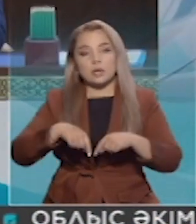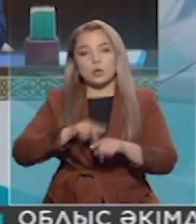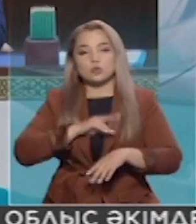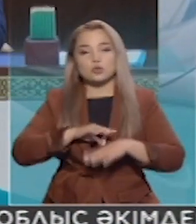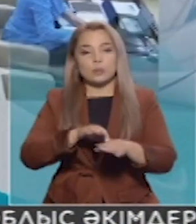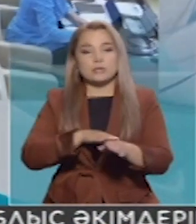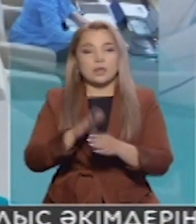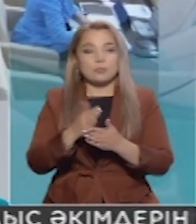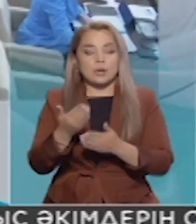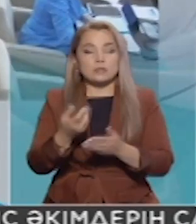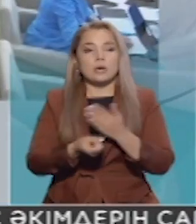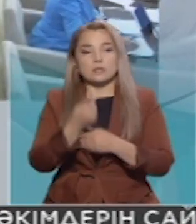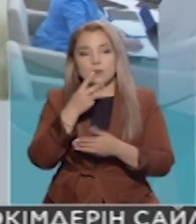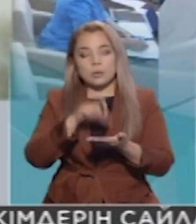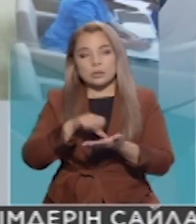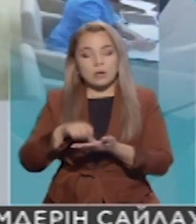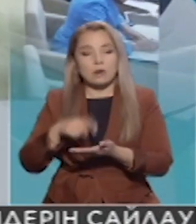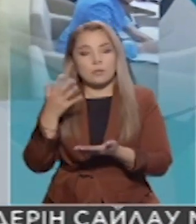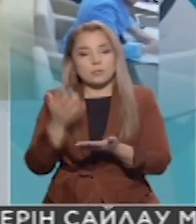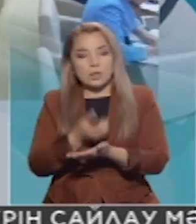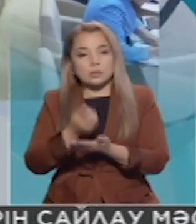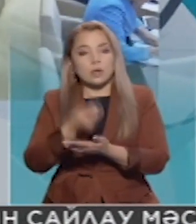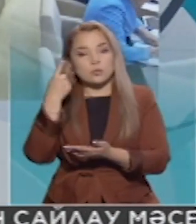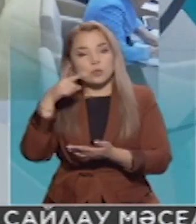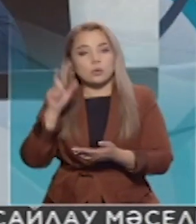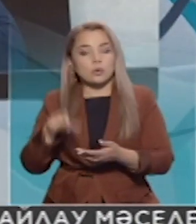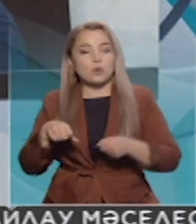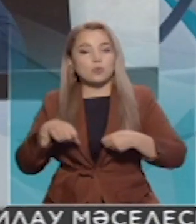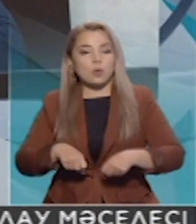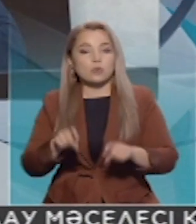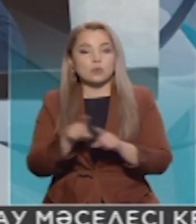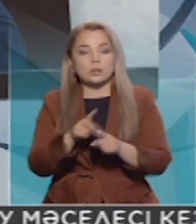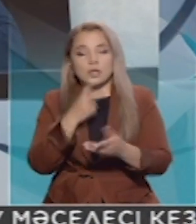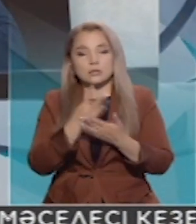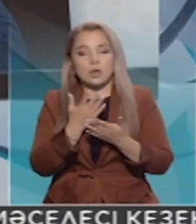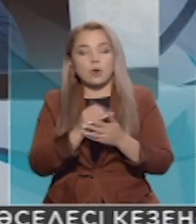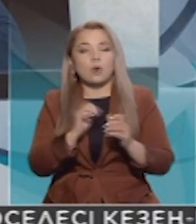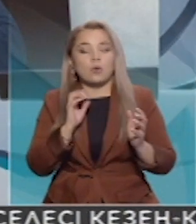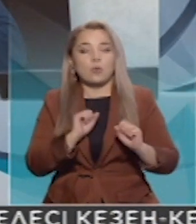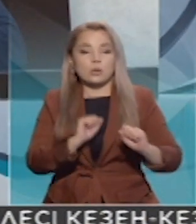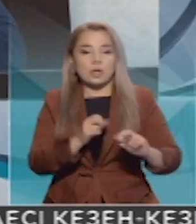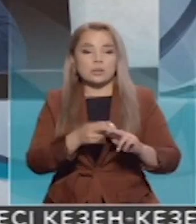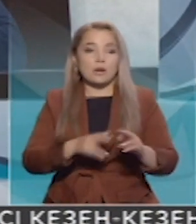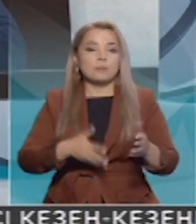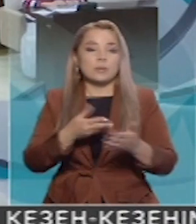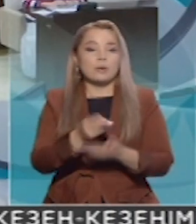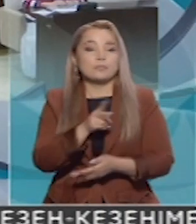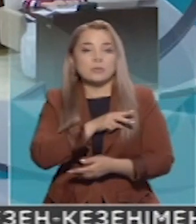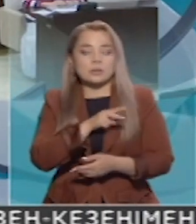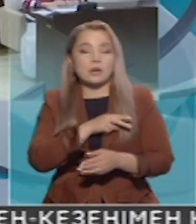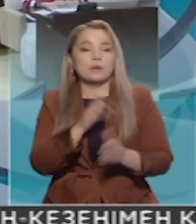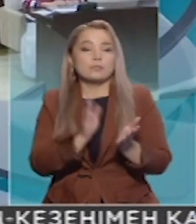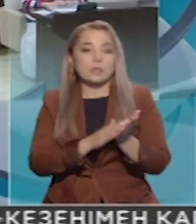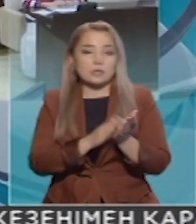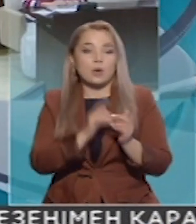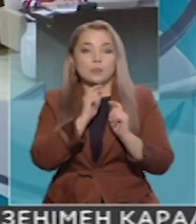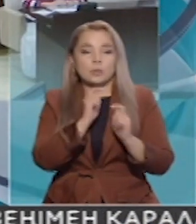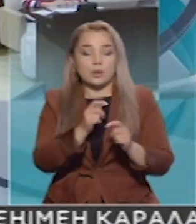мақұлданды. Онда туындылар мен өнер табыстарға авторлық құқықтарды қорғауға, оның ішінде сыйақылар төлеуге, мемлекеттік қолдауды